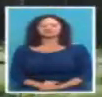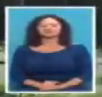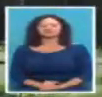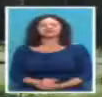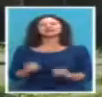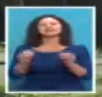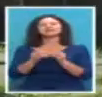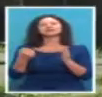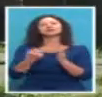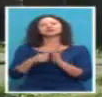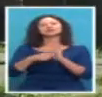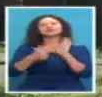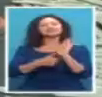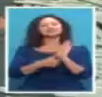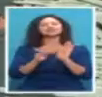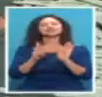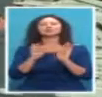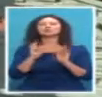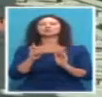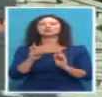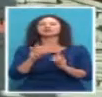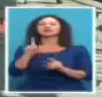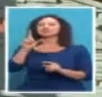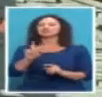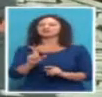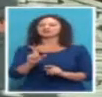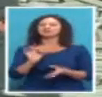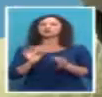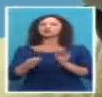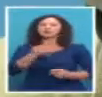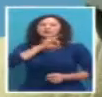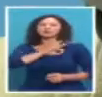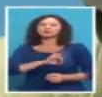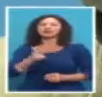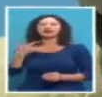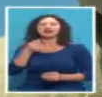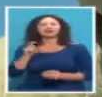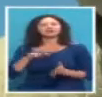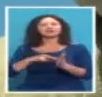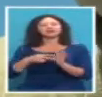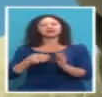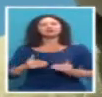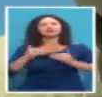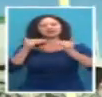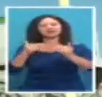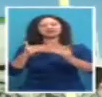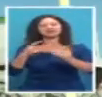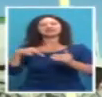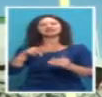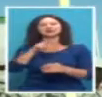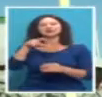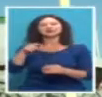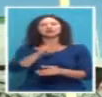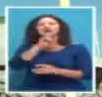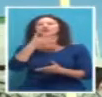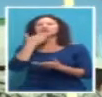С 10 до 16 кубометров на человека. Норму потребления природного газа планируют увеличить для абонентов, не имеющих